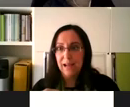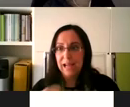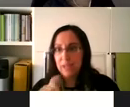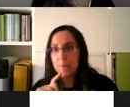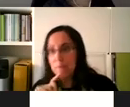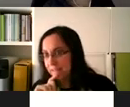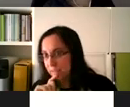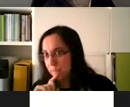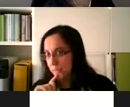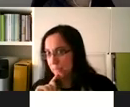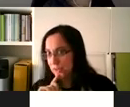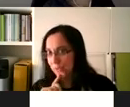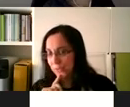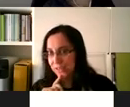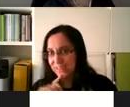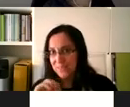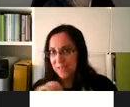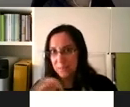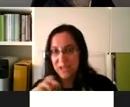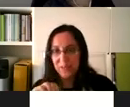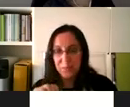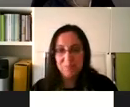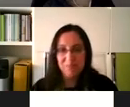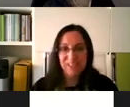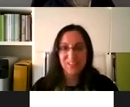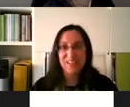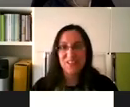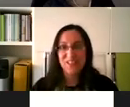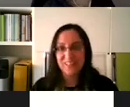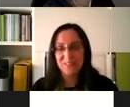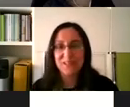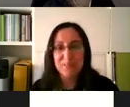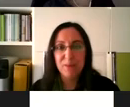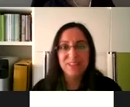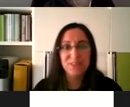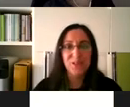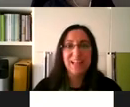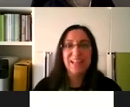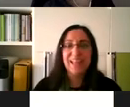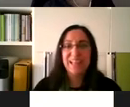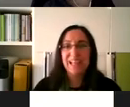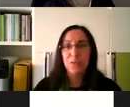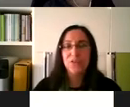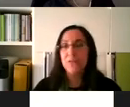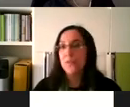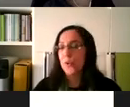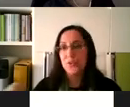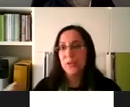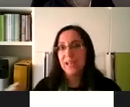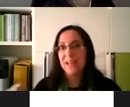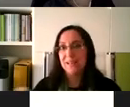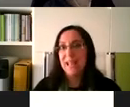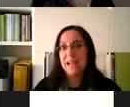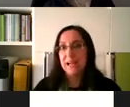probabilmente andando in farmacia non so se vi è capitato poi magari sarà interessante durante il dibattito questo è il filo